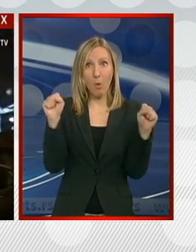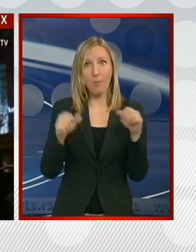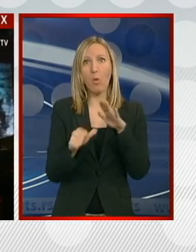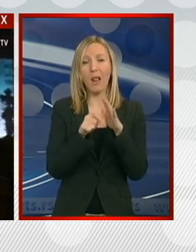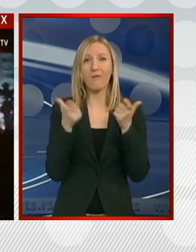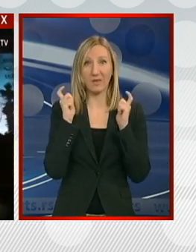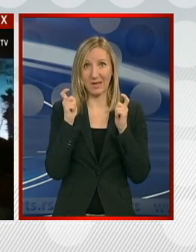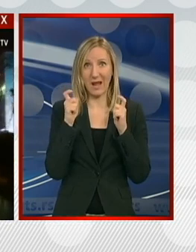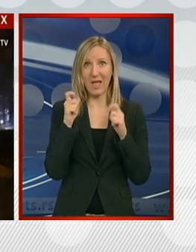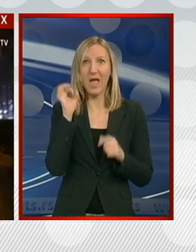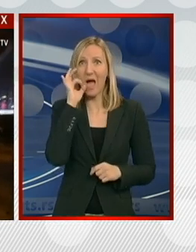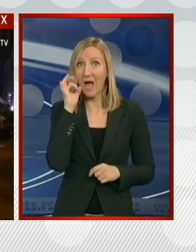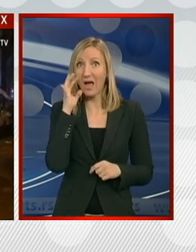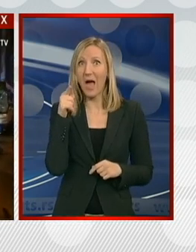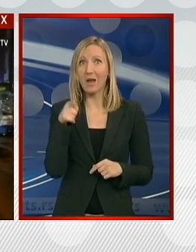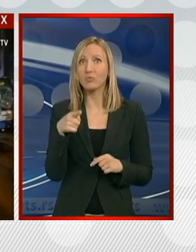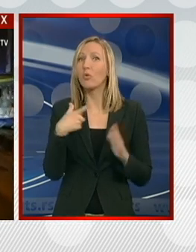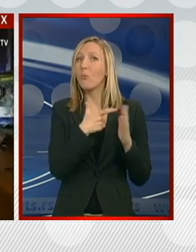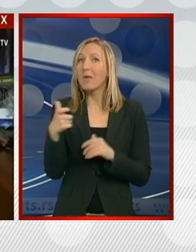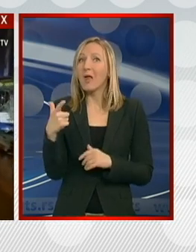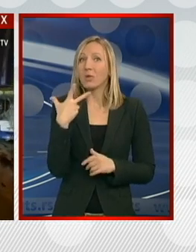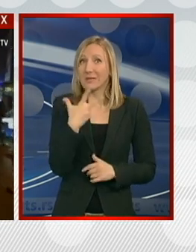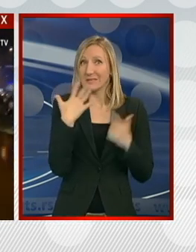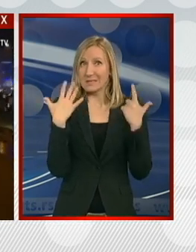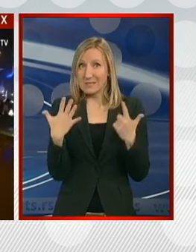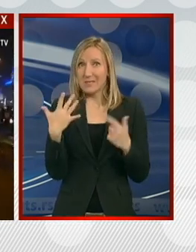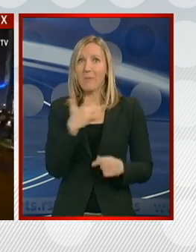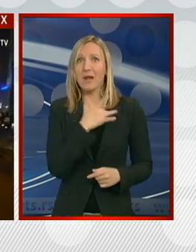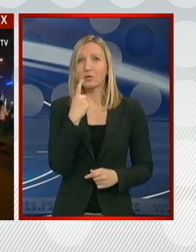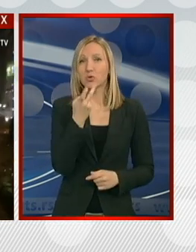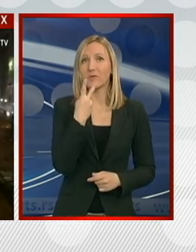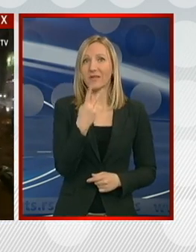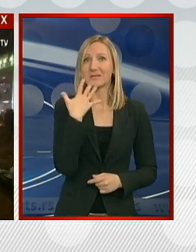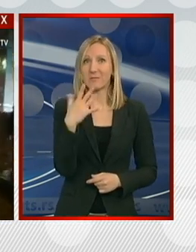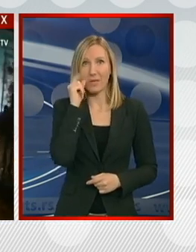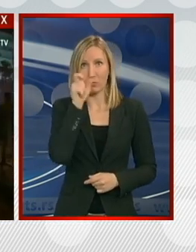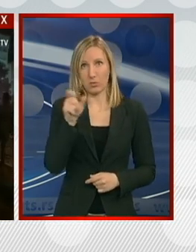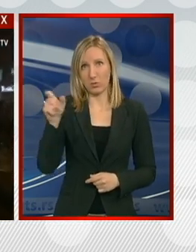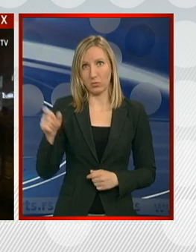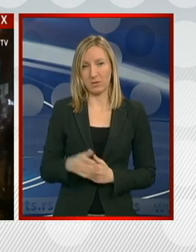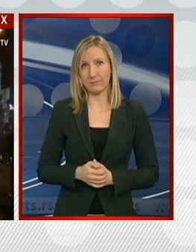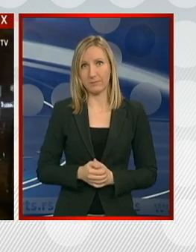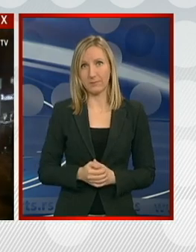glavnom gradu Ankari, gde je ubijeno 37, a ranjeno 125 ljudi.